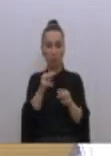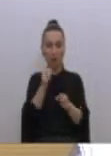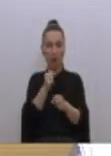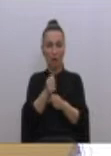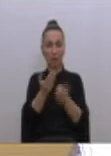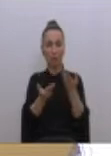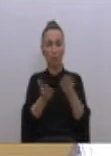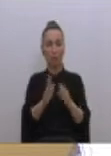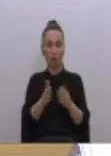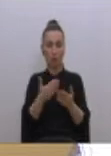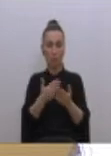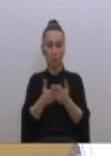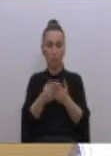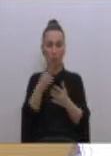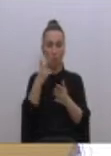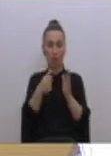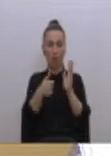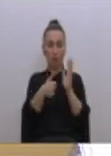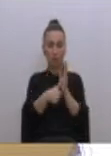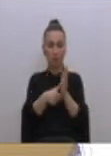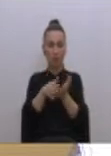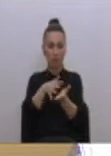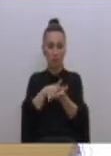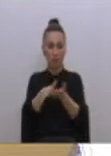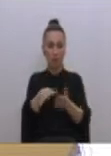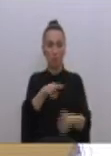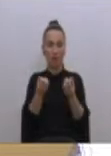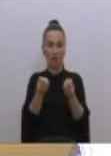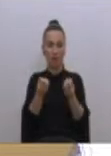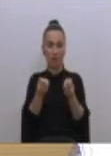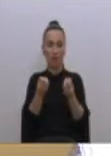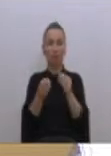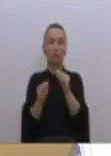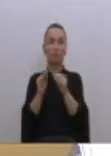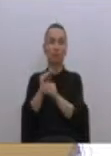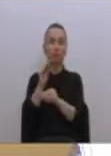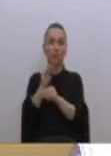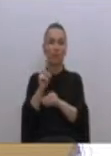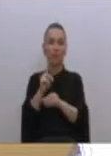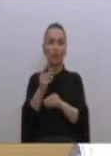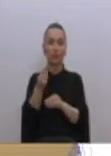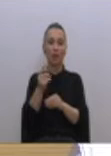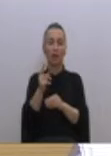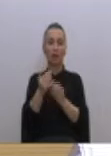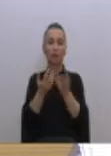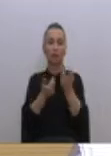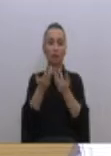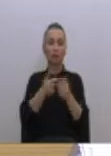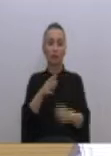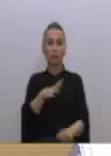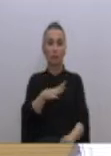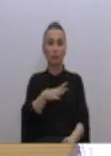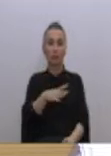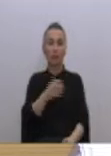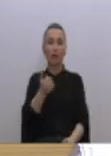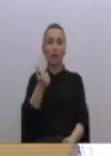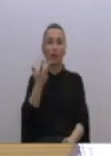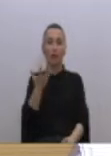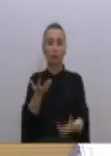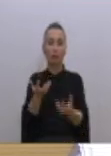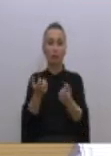არა. მაგალითად 206 რო დაიხარჯა მილიონი და კიდე ხა რაც ერთი თანხარას დავითვალე ეს იყო. რამდენი